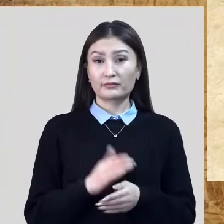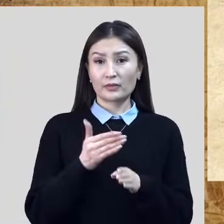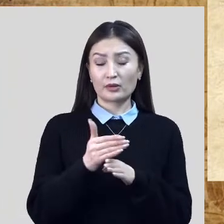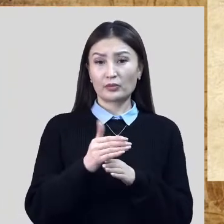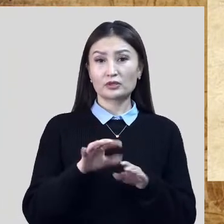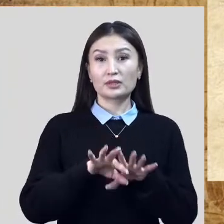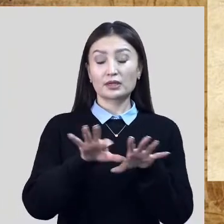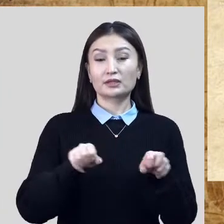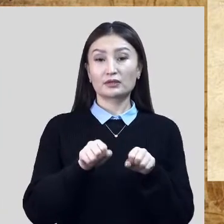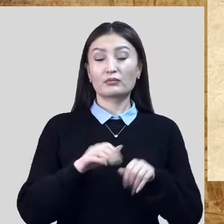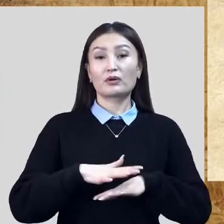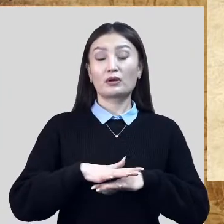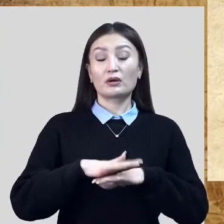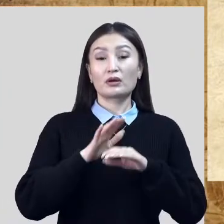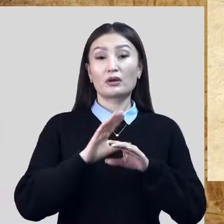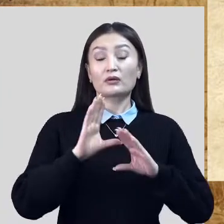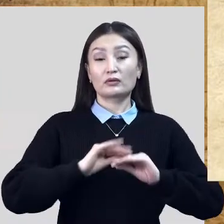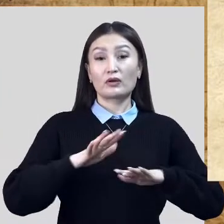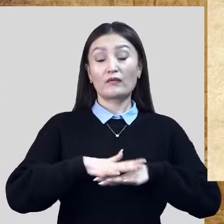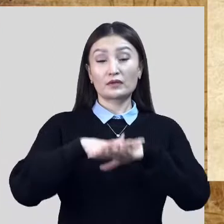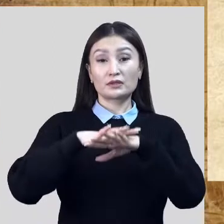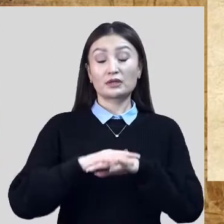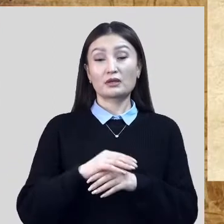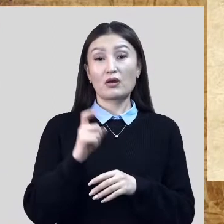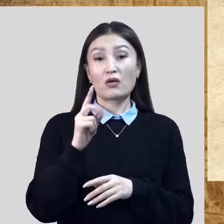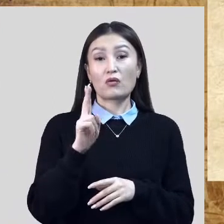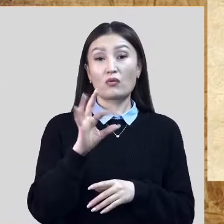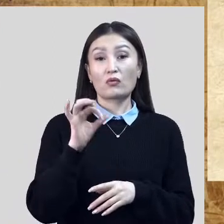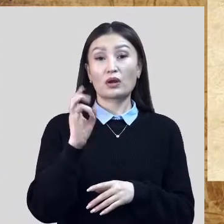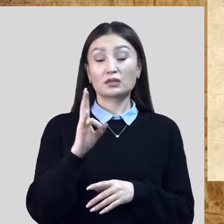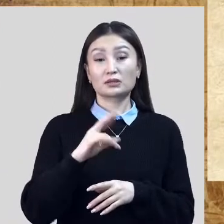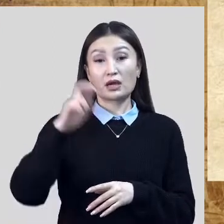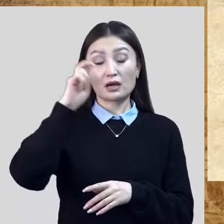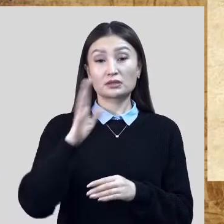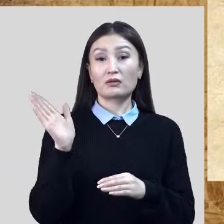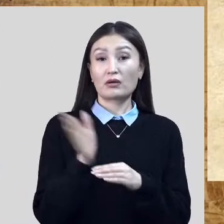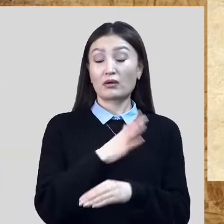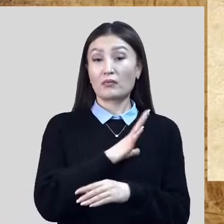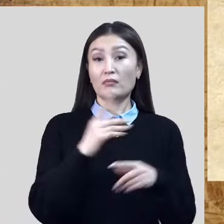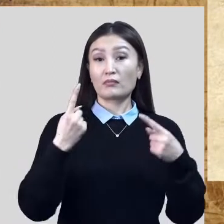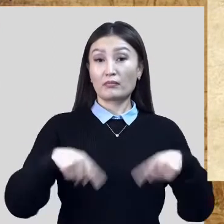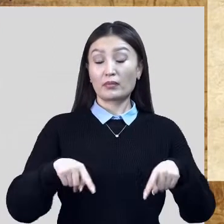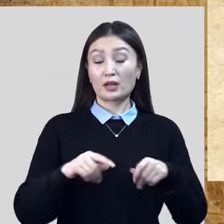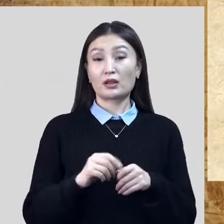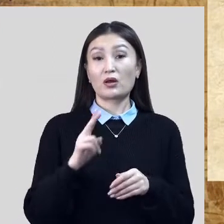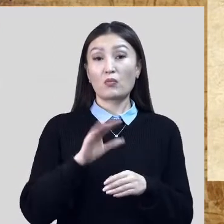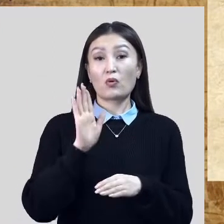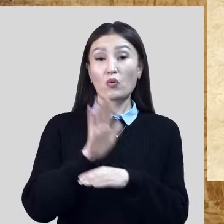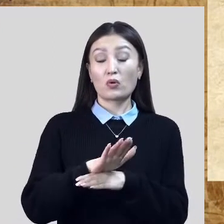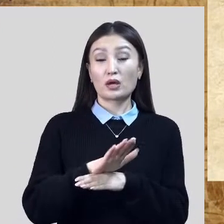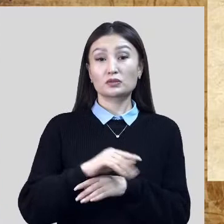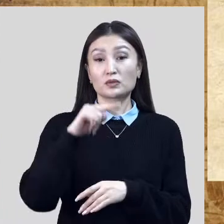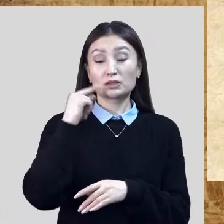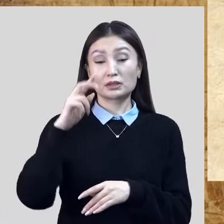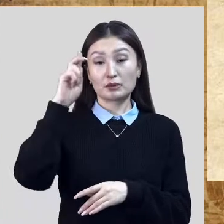После разгрома восстания Коканское ханство было ликвидировано, а на его территории по указу российского